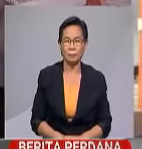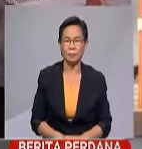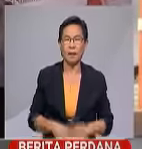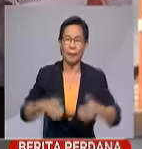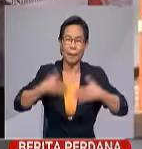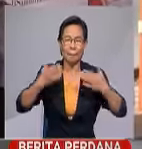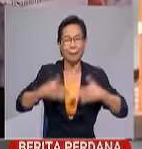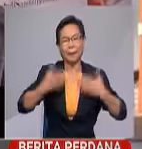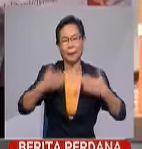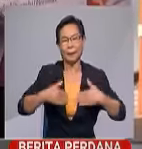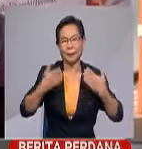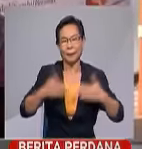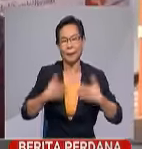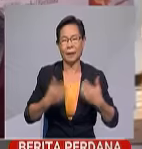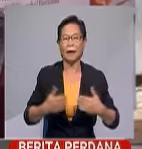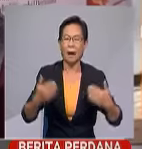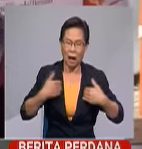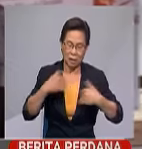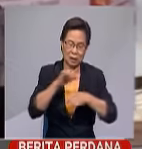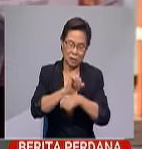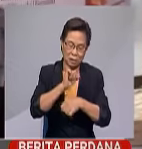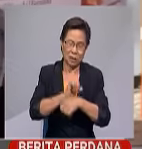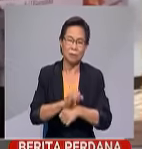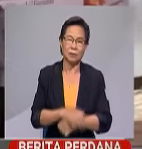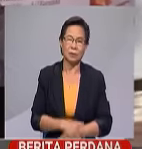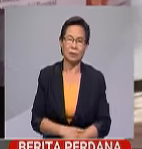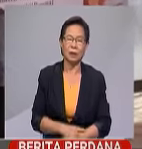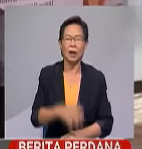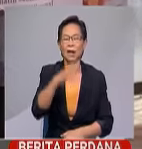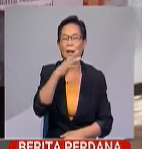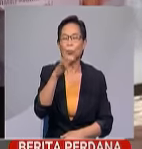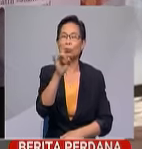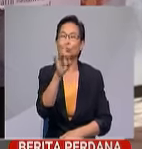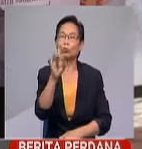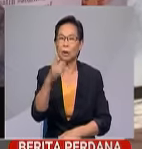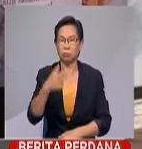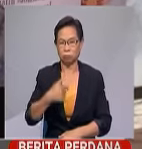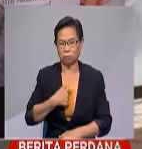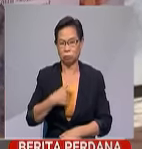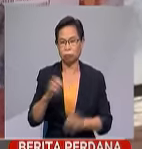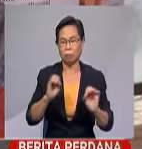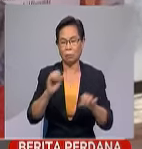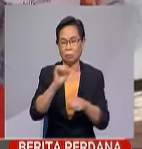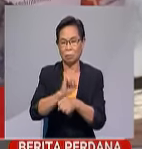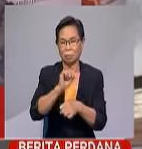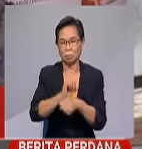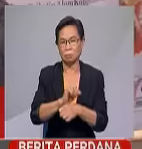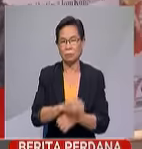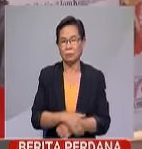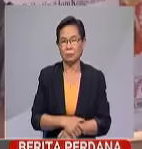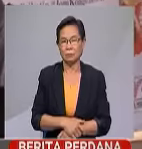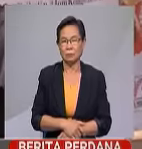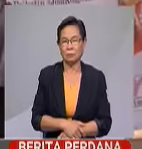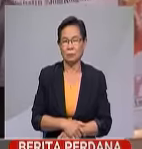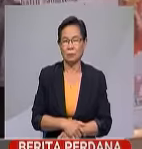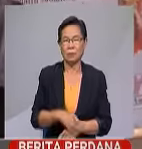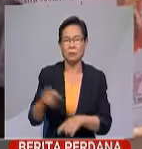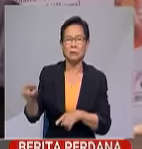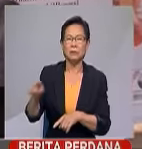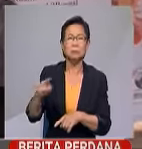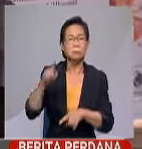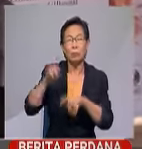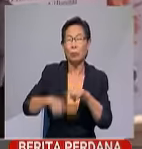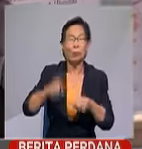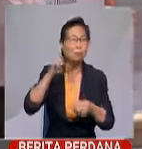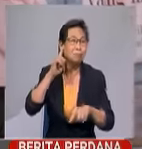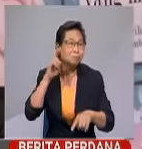Gembira lah betul kan, sebab dia bukan ada kerja ni. Ibu tunggal lagi. Tiada kerja dia, ibu tunggal. Dia tidak boleh dengar, tidak